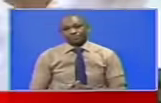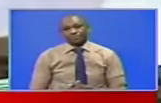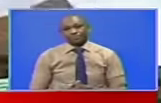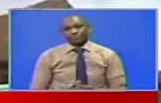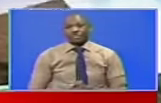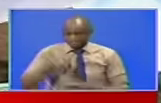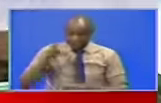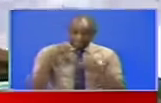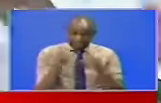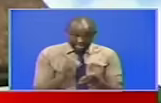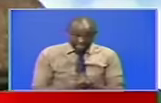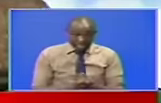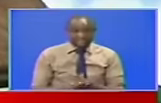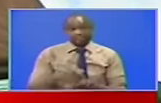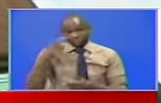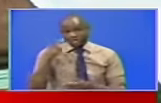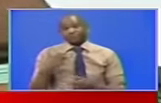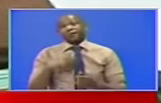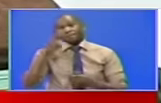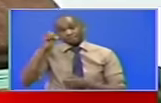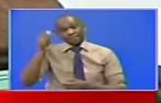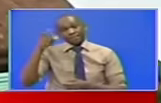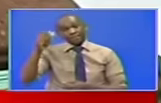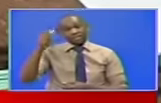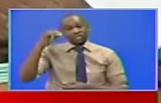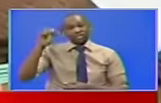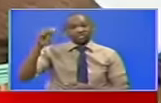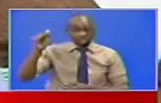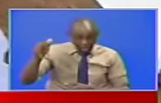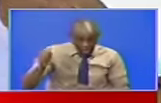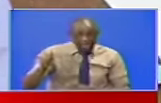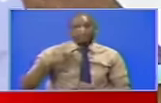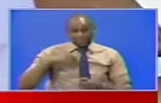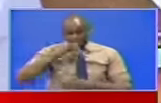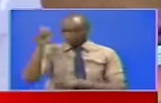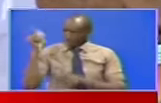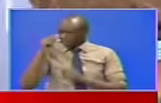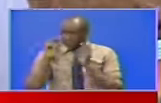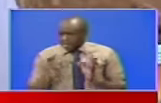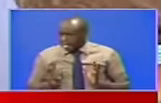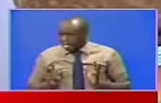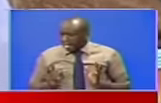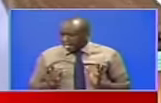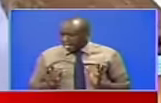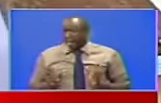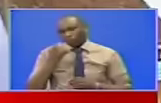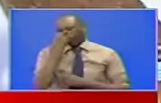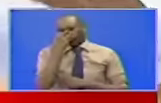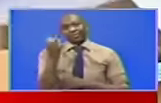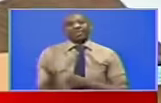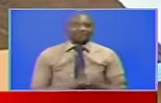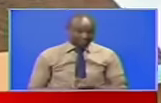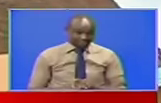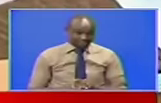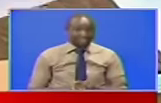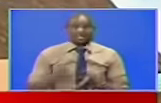Yeye akajaribu hiyo technology ya Malaysia. Wao watu wa Jubilee wakaja wakaona, wakaanza kumuonea wivu.